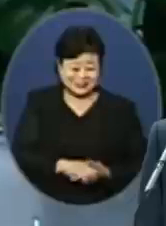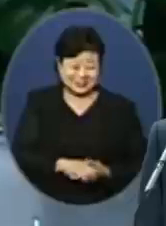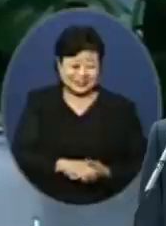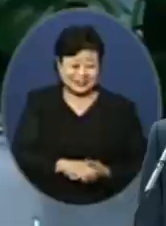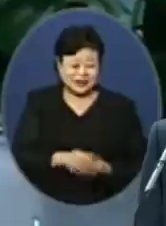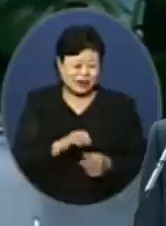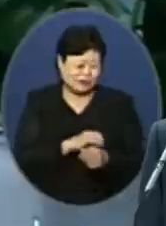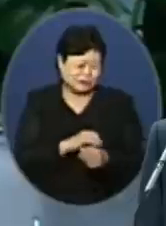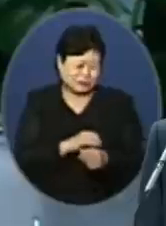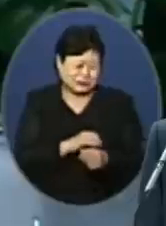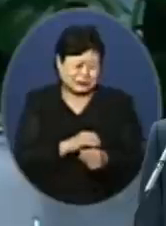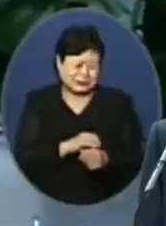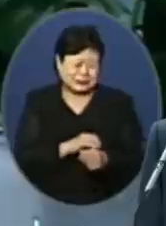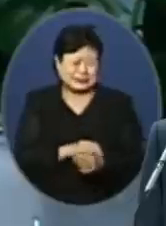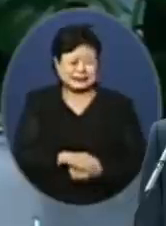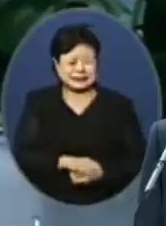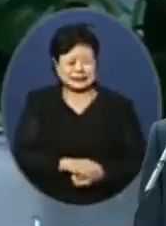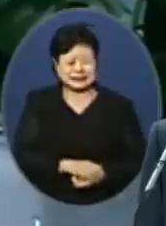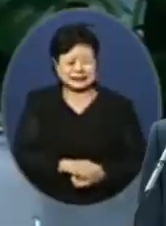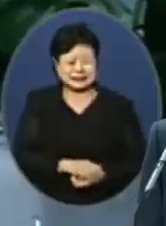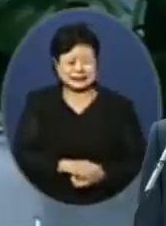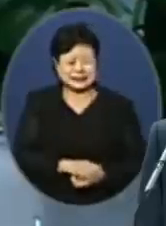참 귀찮습니다 그때는.